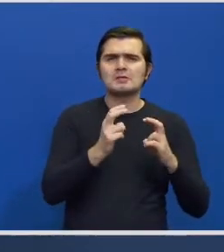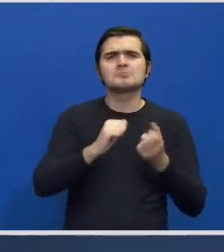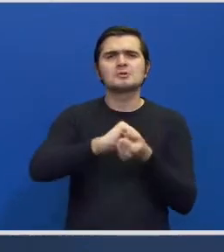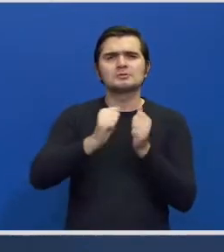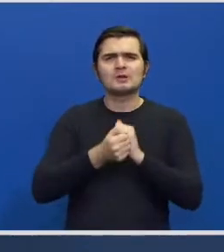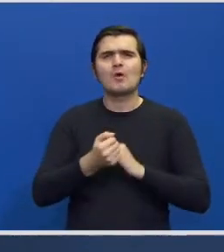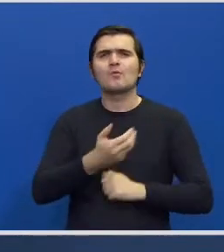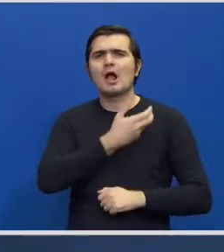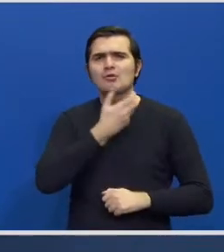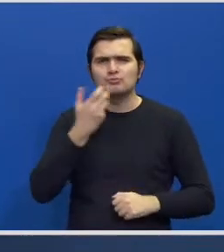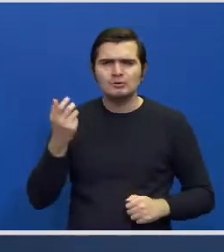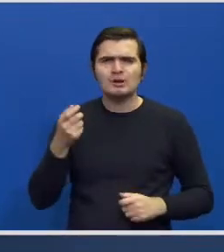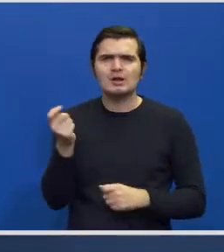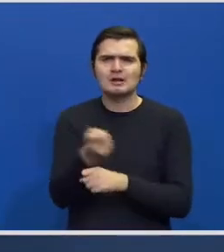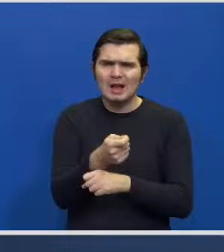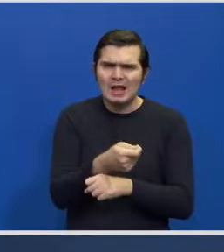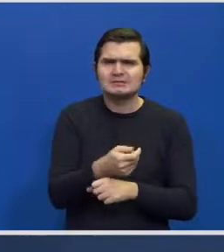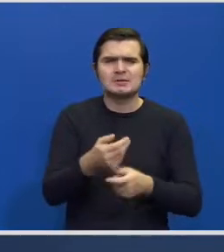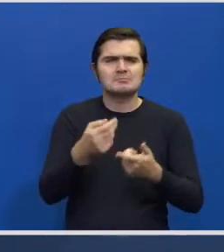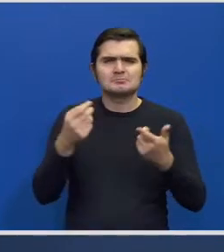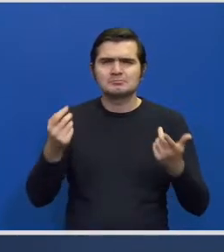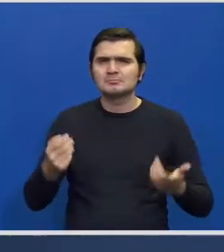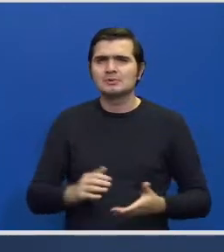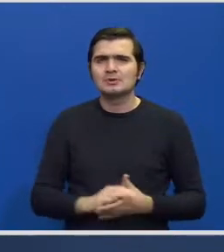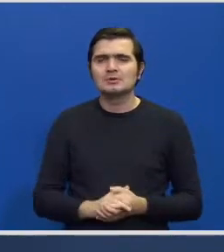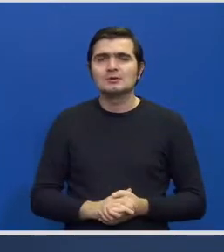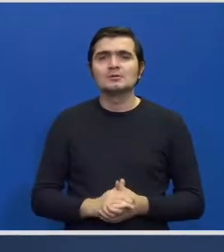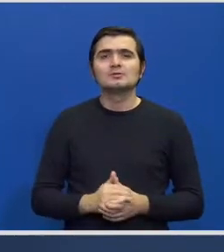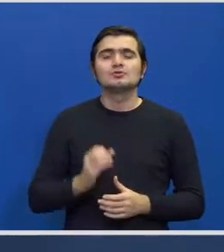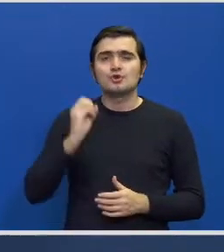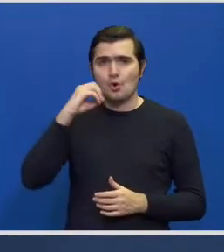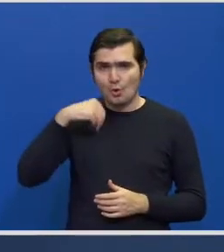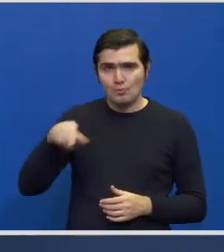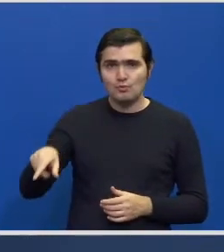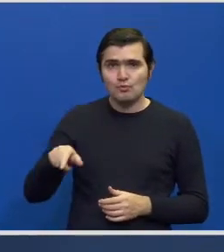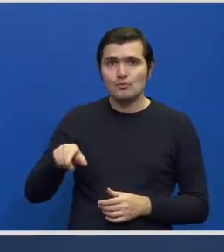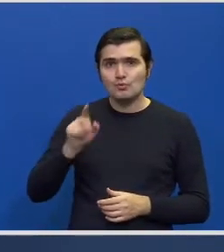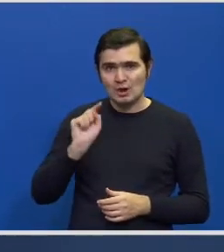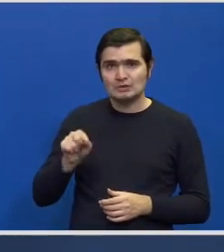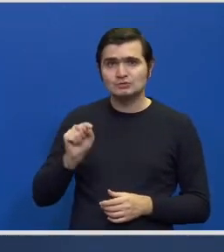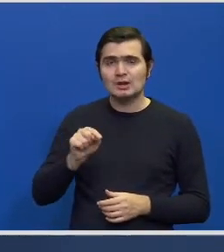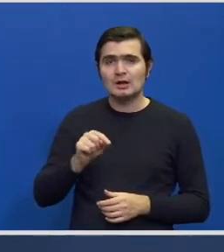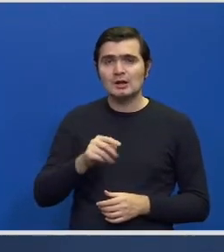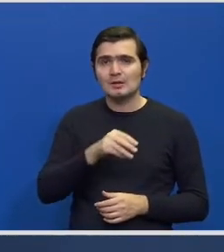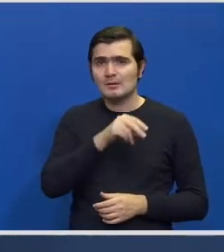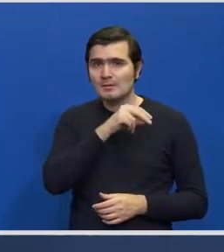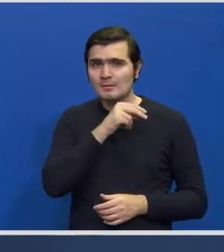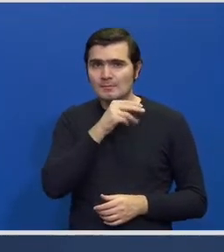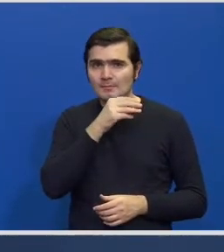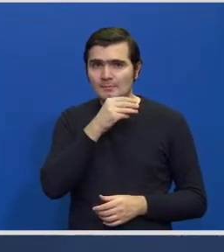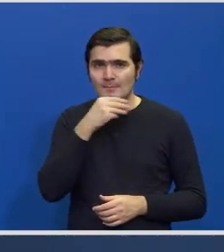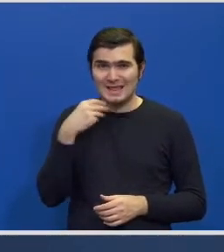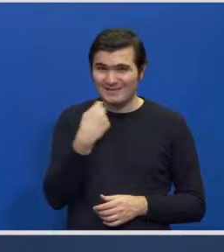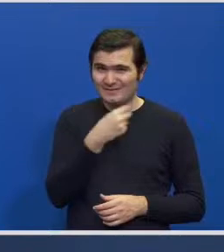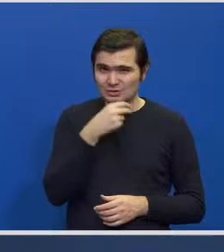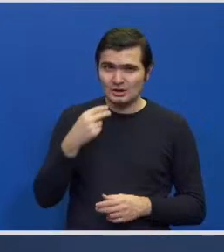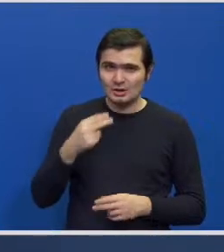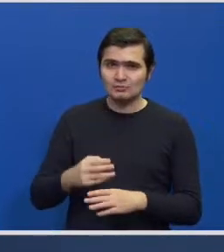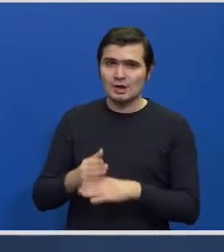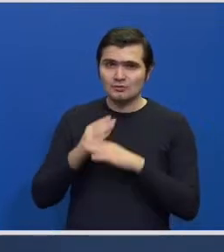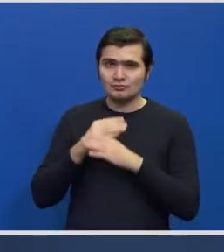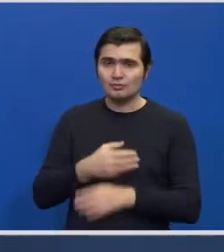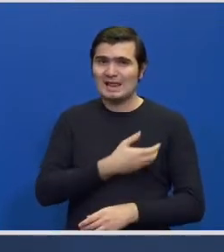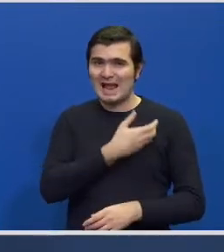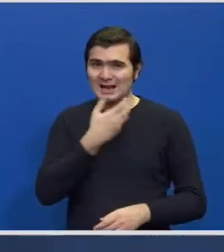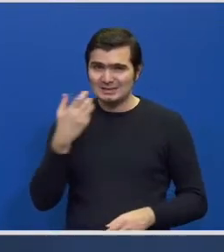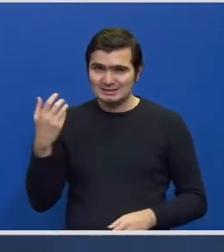la energia electrică până la încălzire, gaze naturale și omul, respectiv